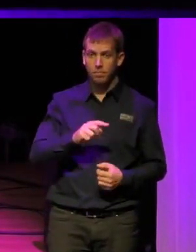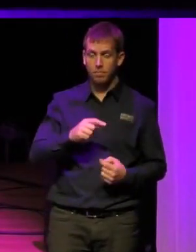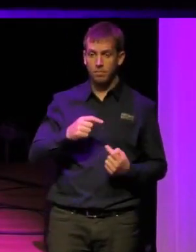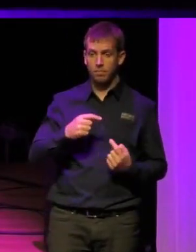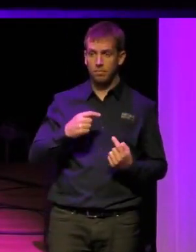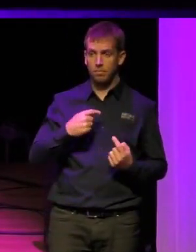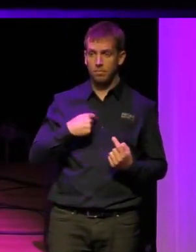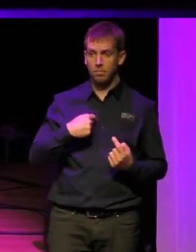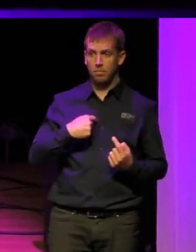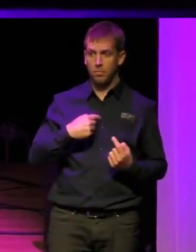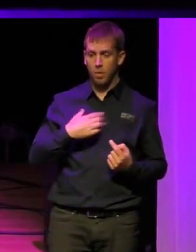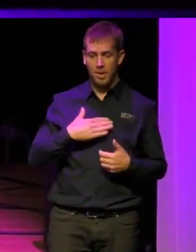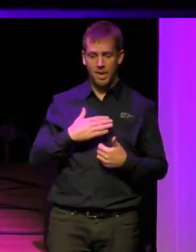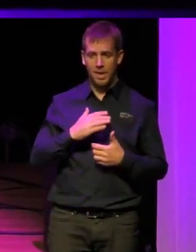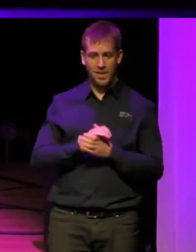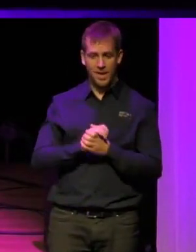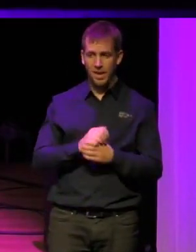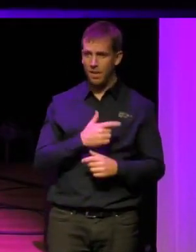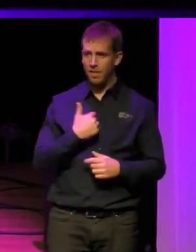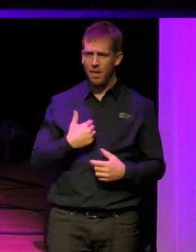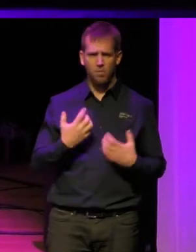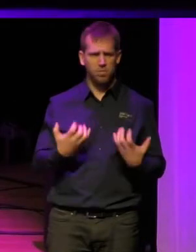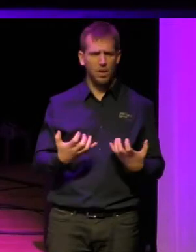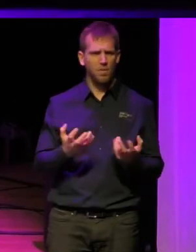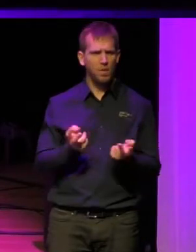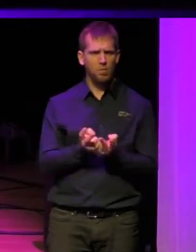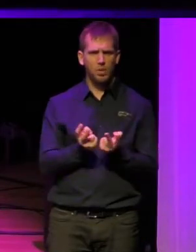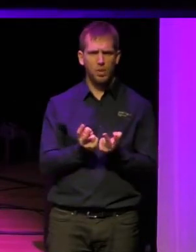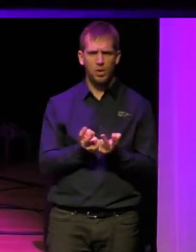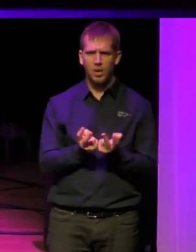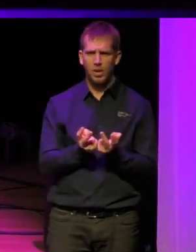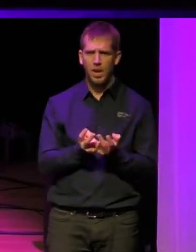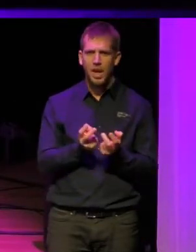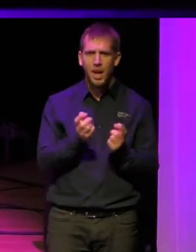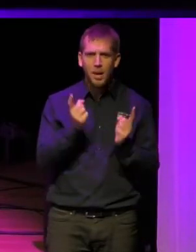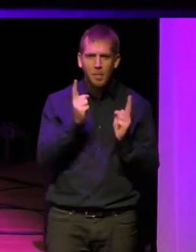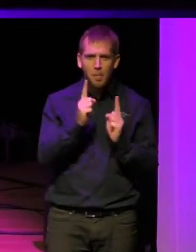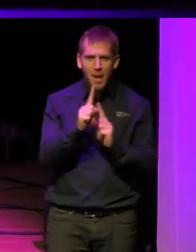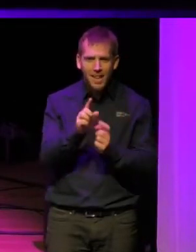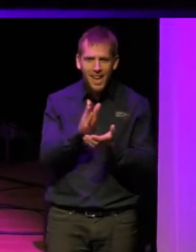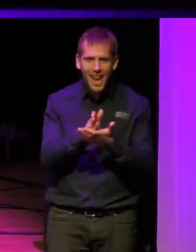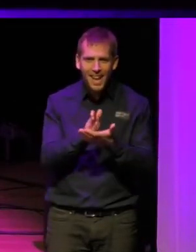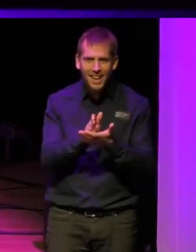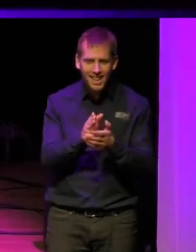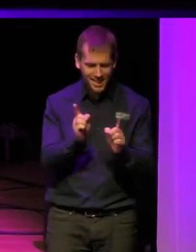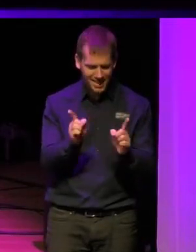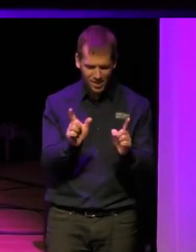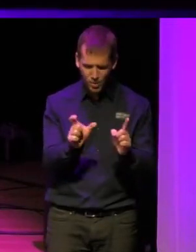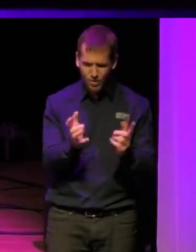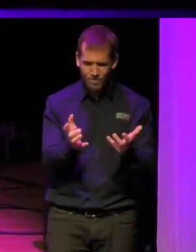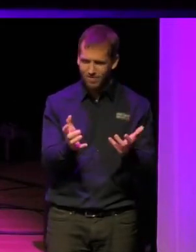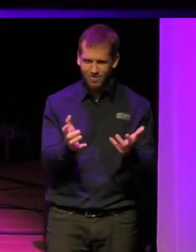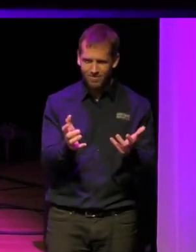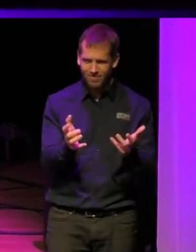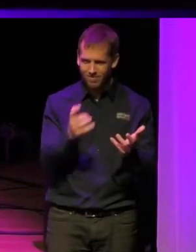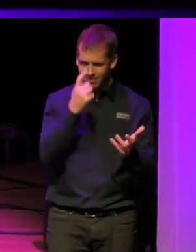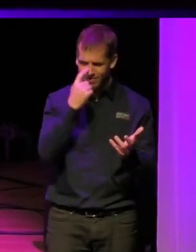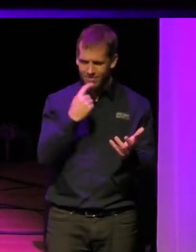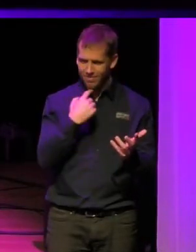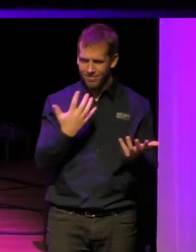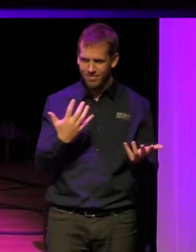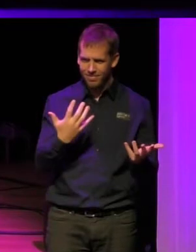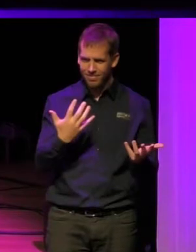inte bara jag och mina kompisar, visste vi inte vad betyder alls mänskliga rättigheter. Det visste vi inte. Vi är